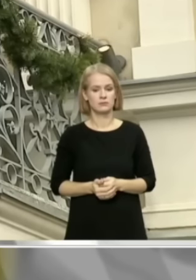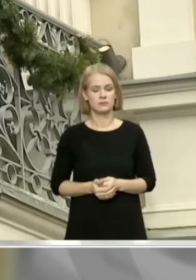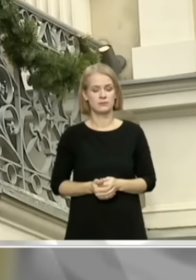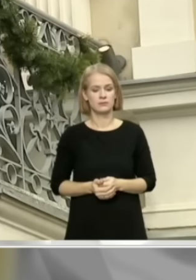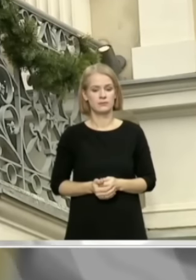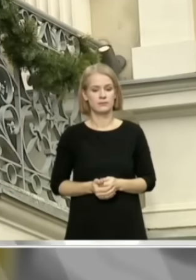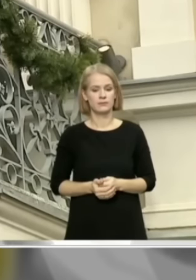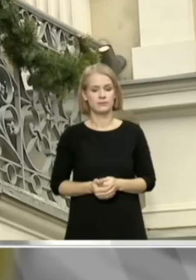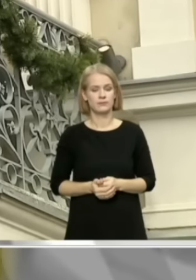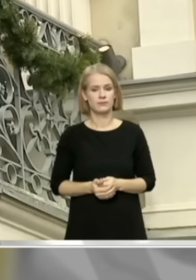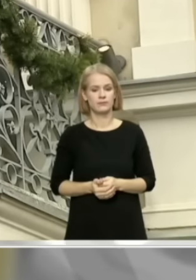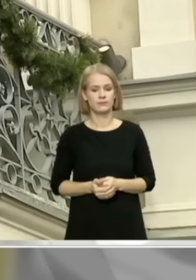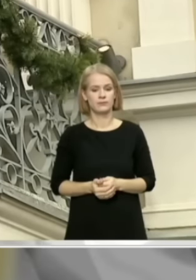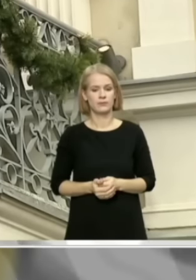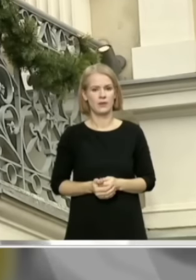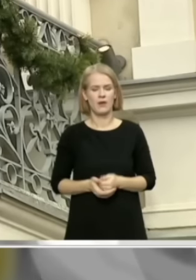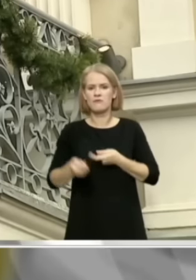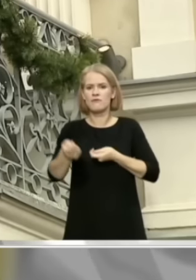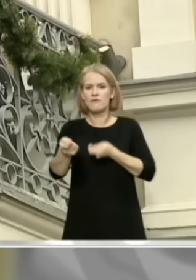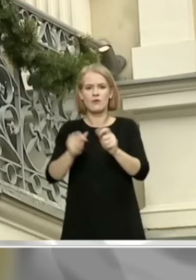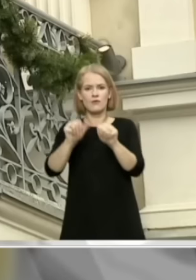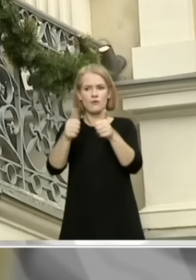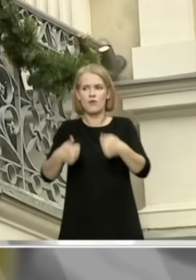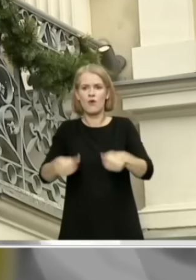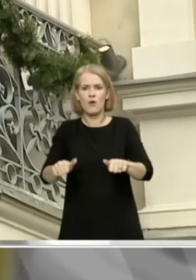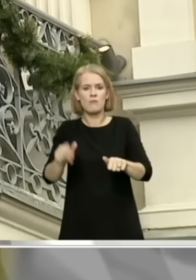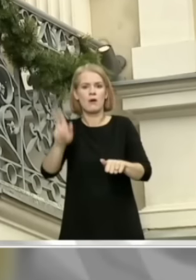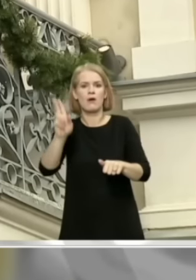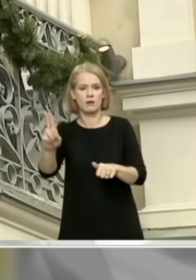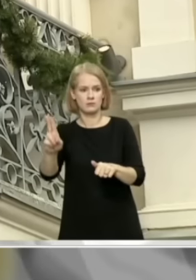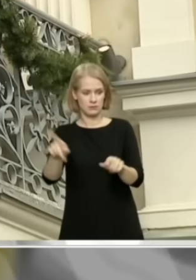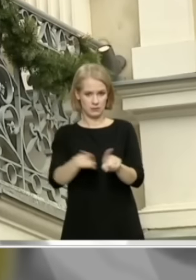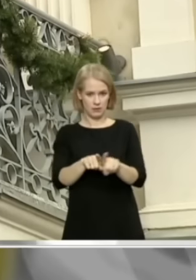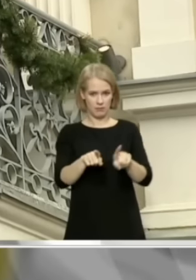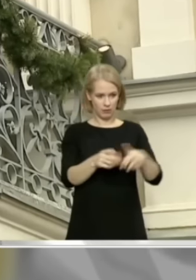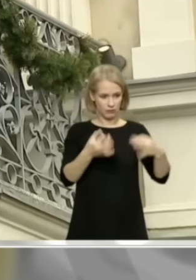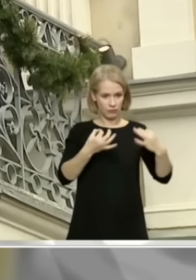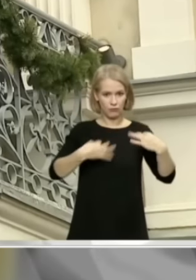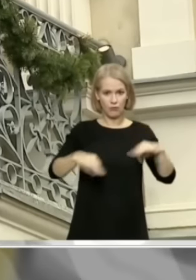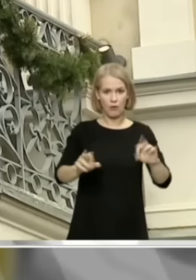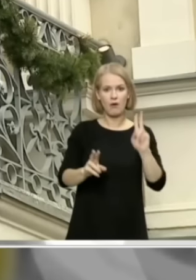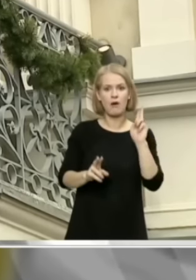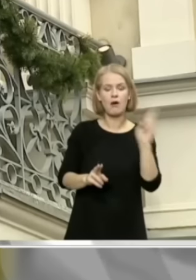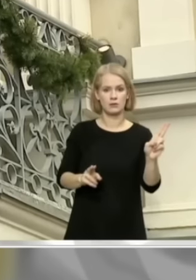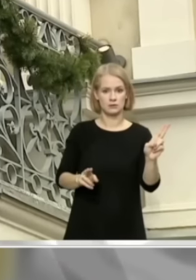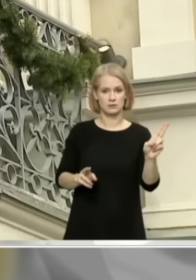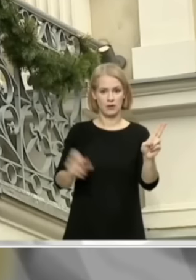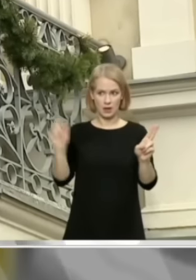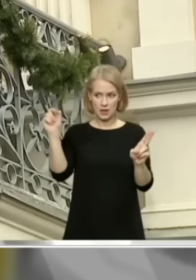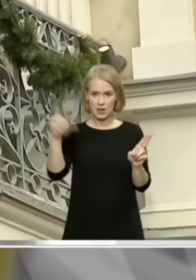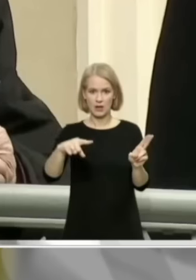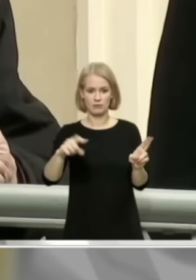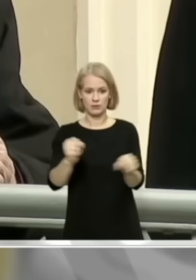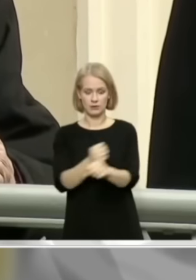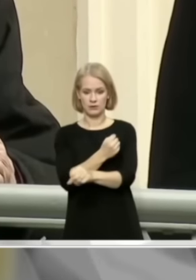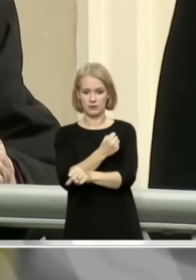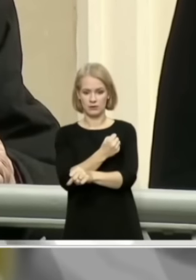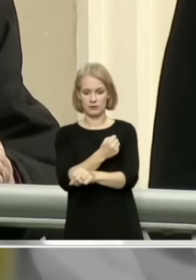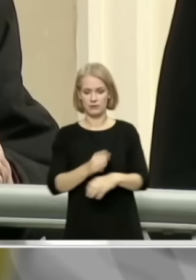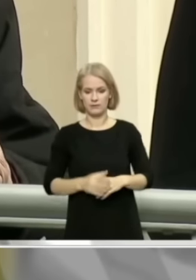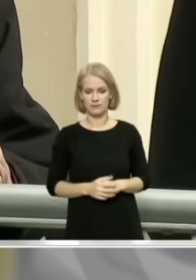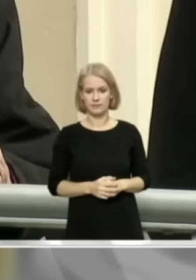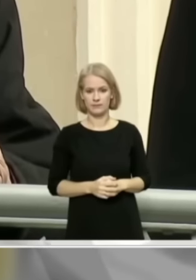Kas taip komanduoja ir kas leidžia, kad būtų komanduojama. Be to